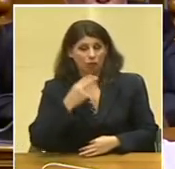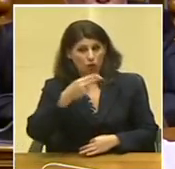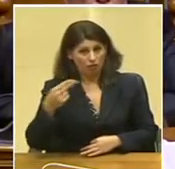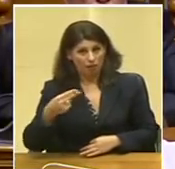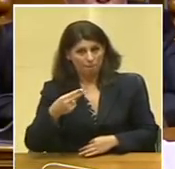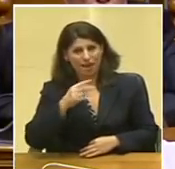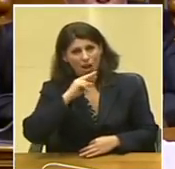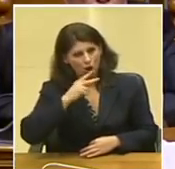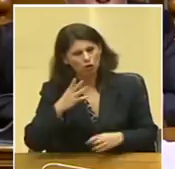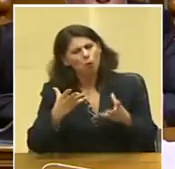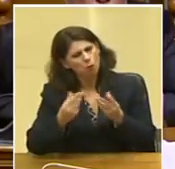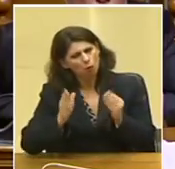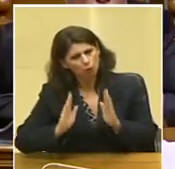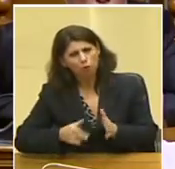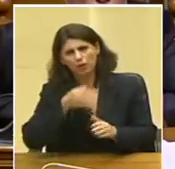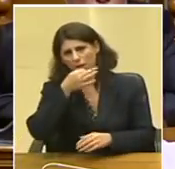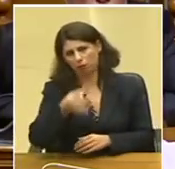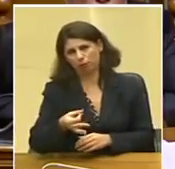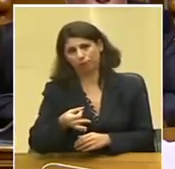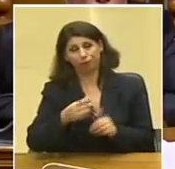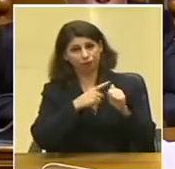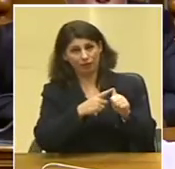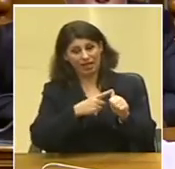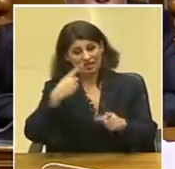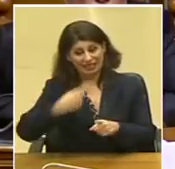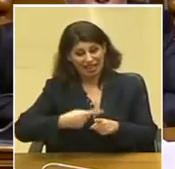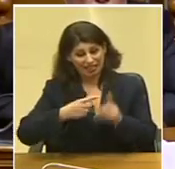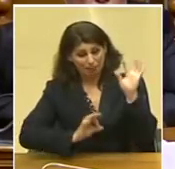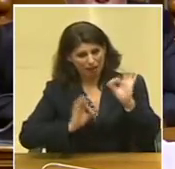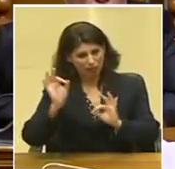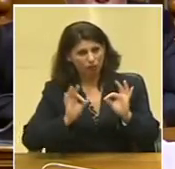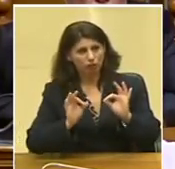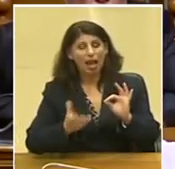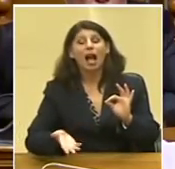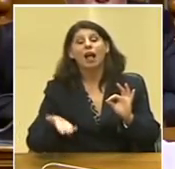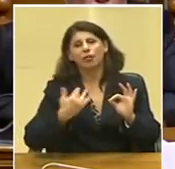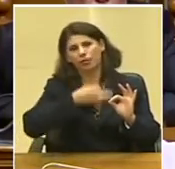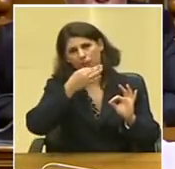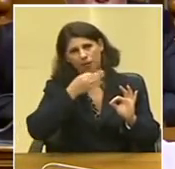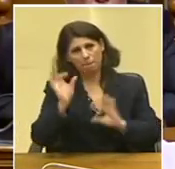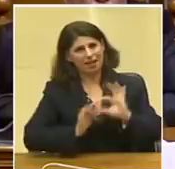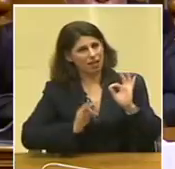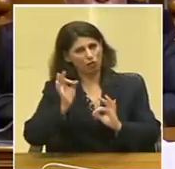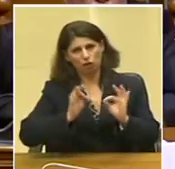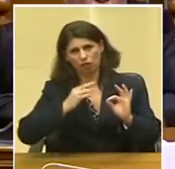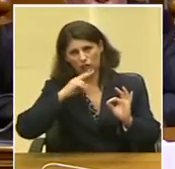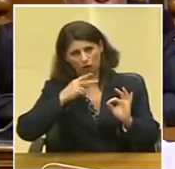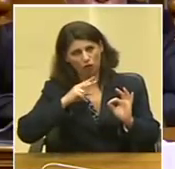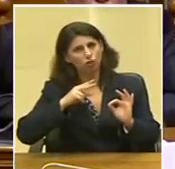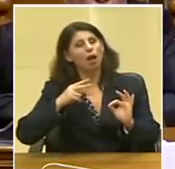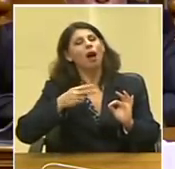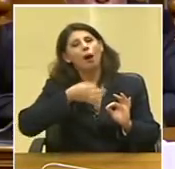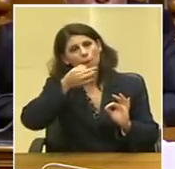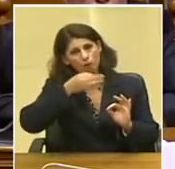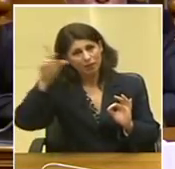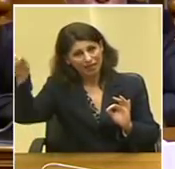δύναται να λεχθούν. Πρώτον, στην ελληνική Μακεδονία δεν ομιλείται η μακεδονική γλώσσα η οποία ομιλείται στα